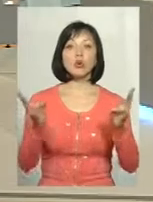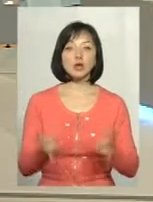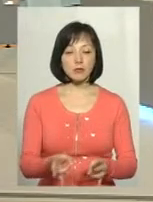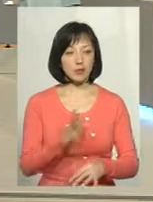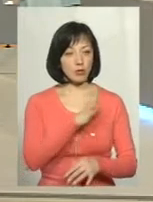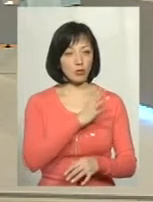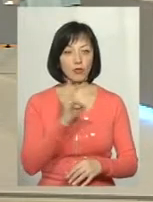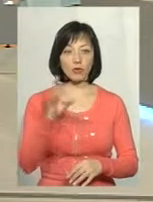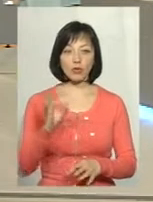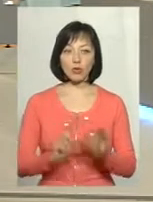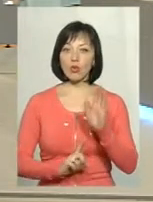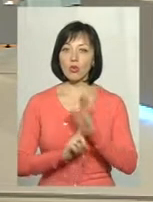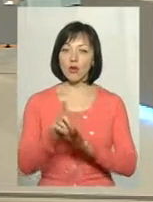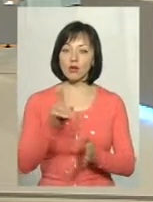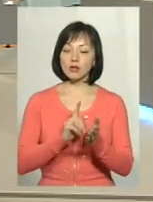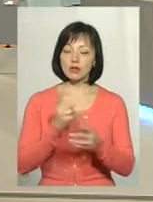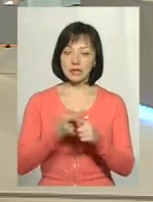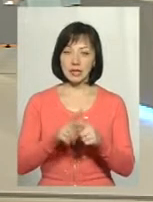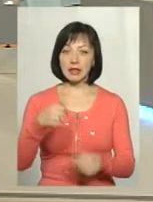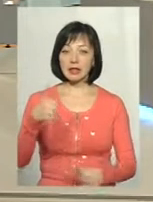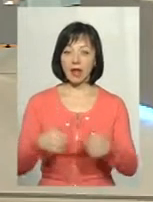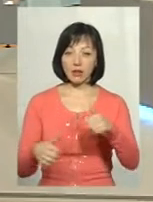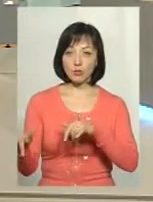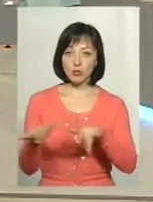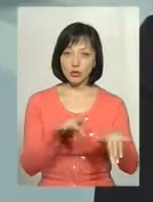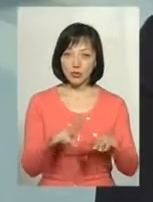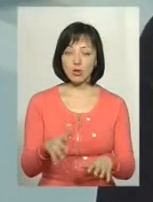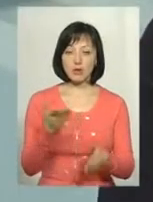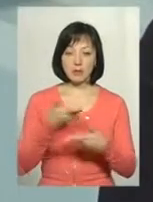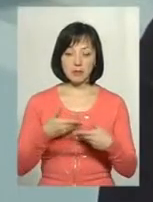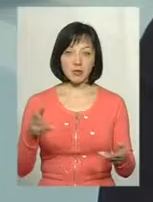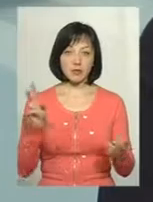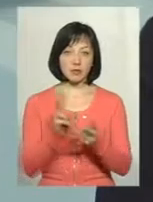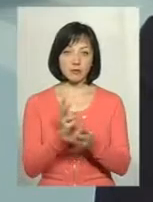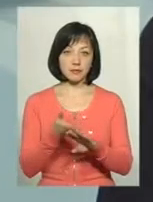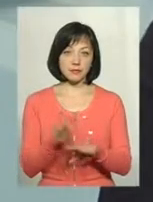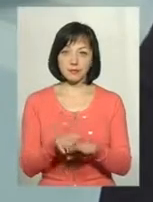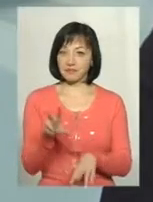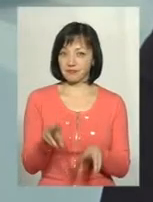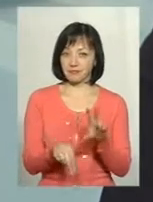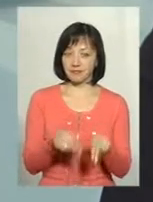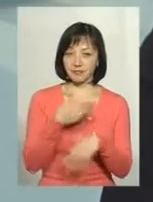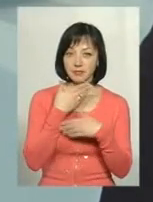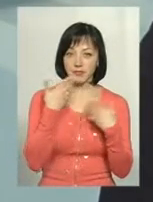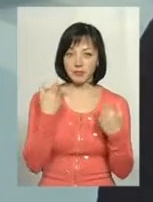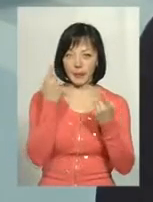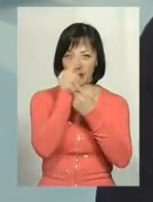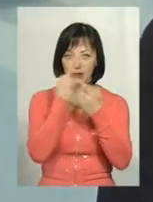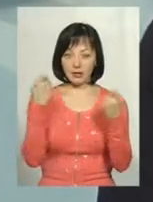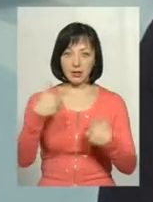Але коли вже розпочались тендерні процедури, отут ми стикнулися з труднощами, навіть на які не сподівалися. Оголосивши